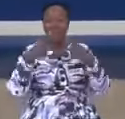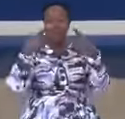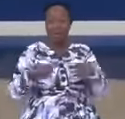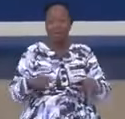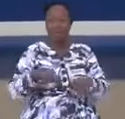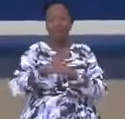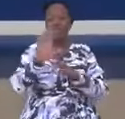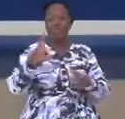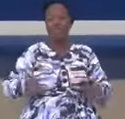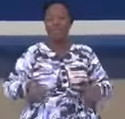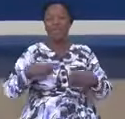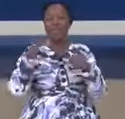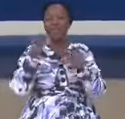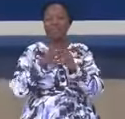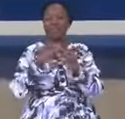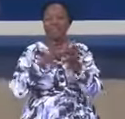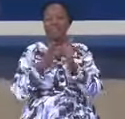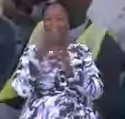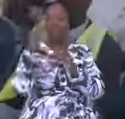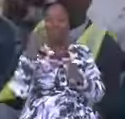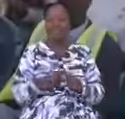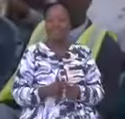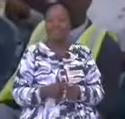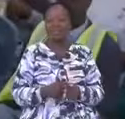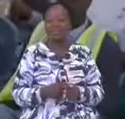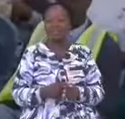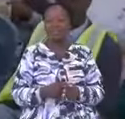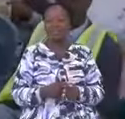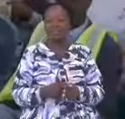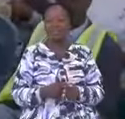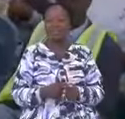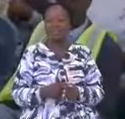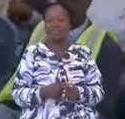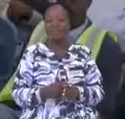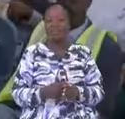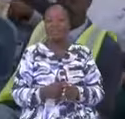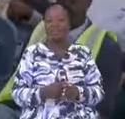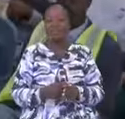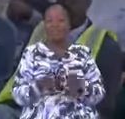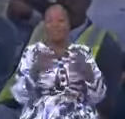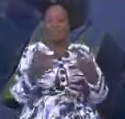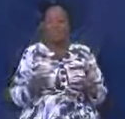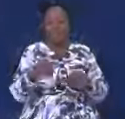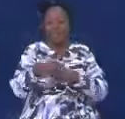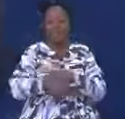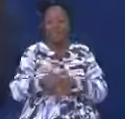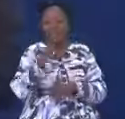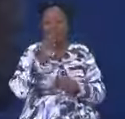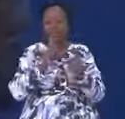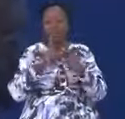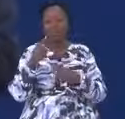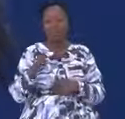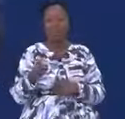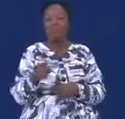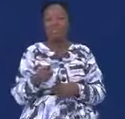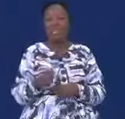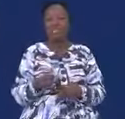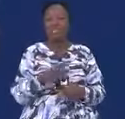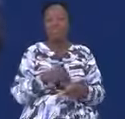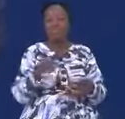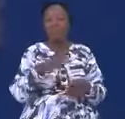jésus ce soit je vous parle de l'émancipation